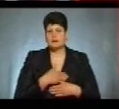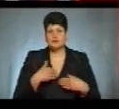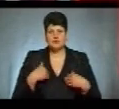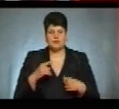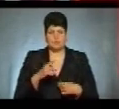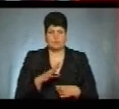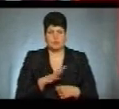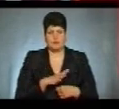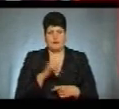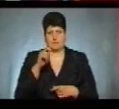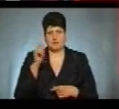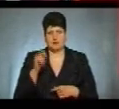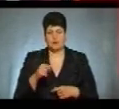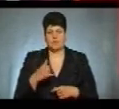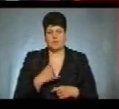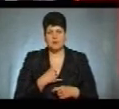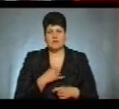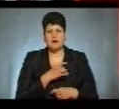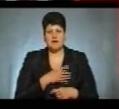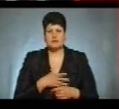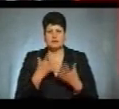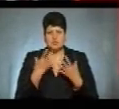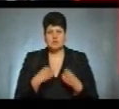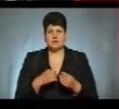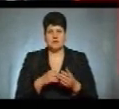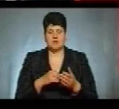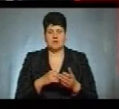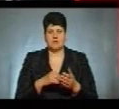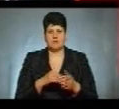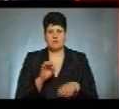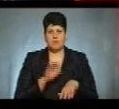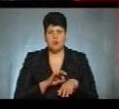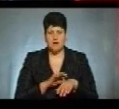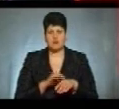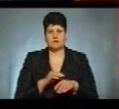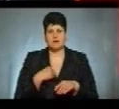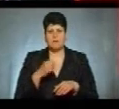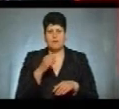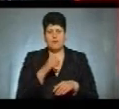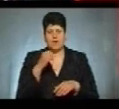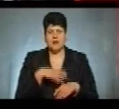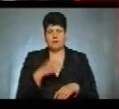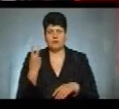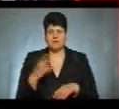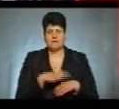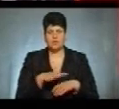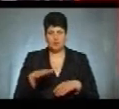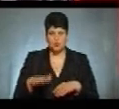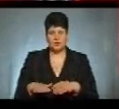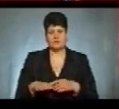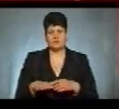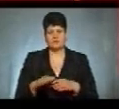Я не хочу, щоб була війна, бо в мене рани ще болять. Мене поранили в обидві ноги на Курській дузі. І я не хочу, щоб війна